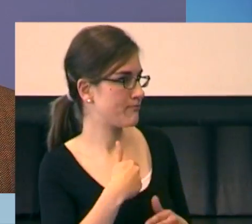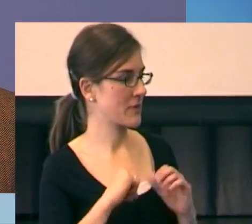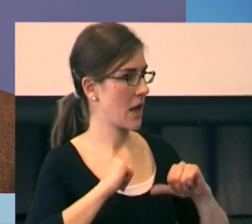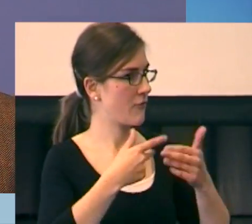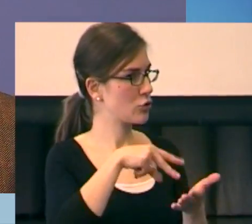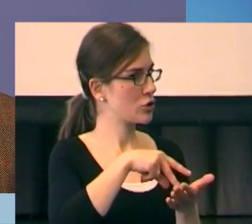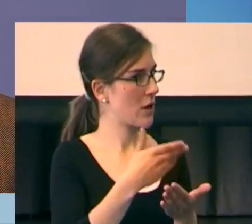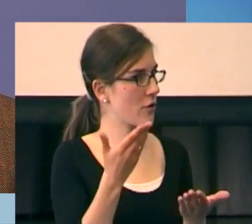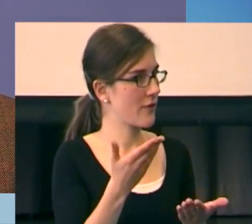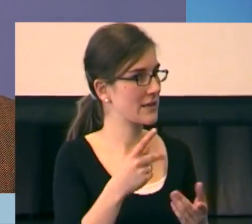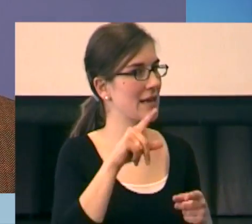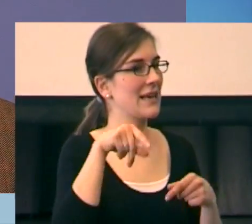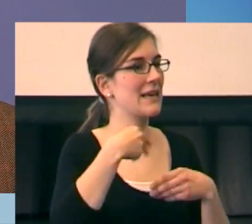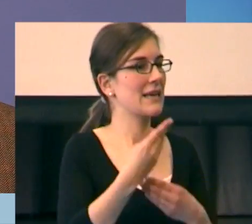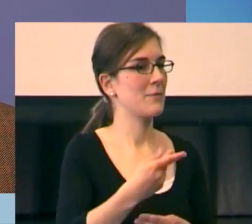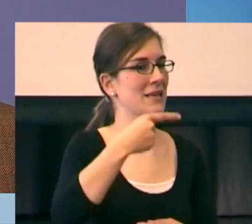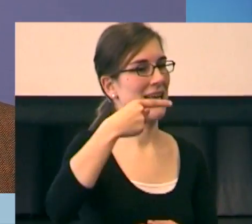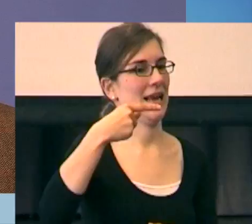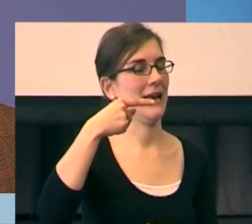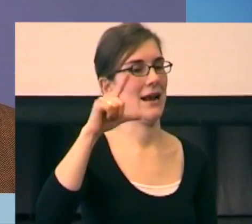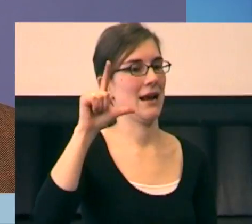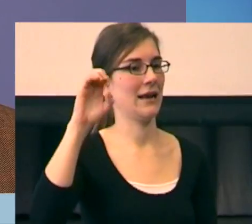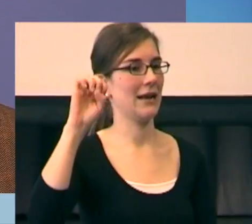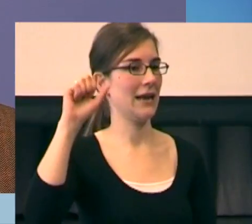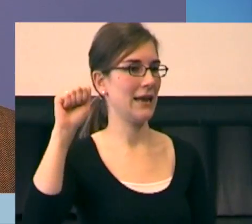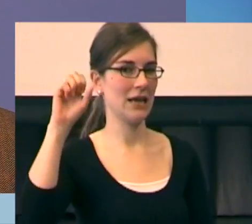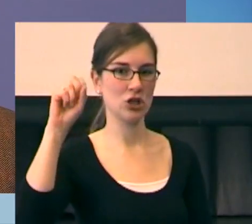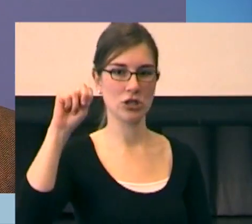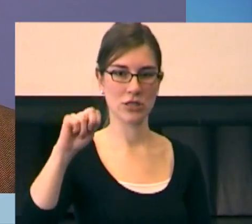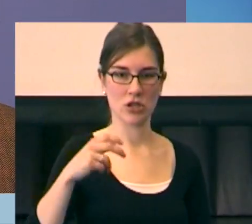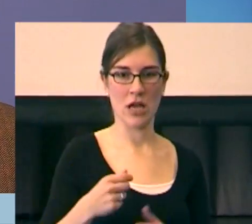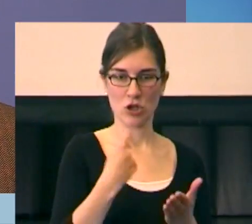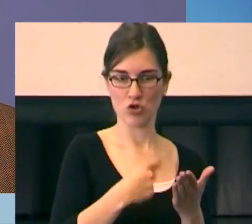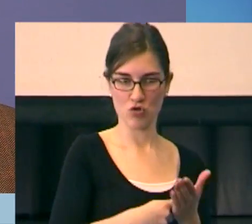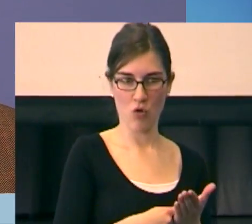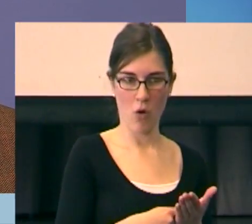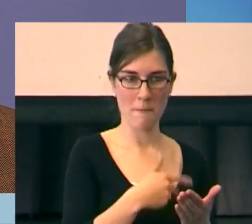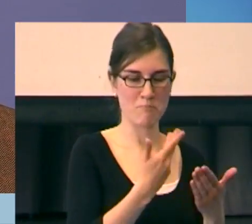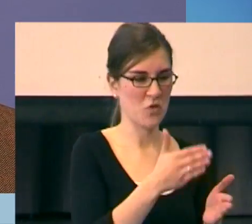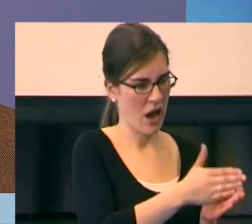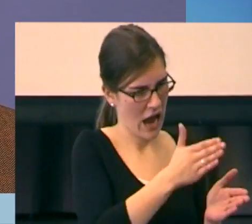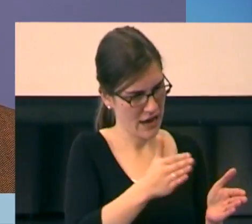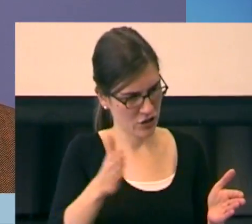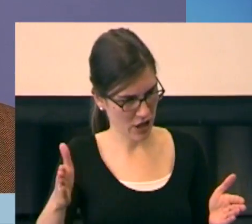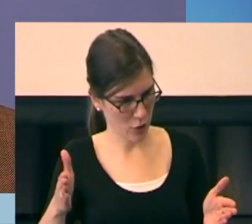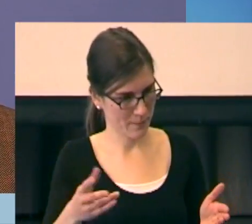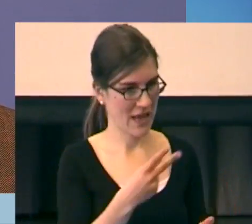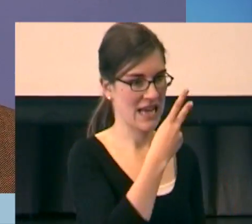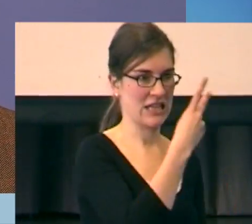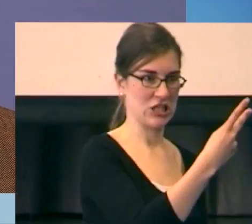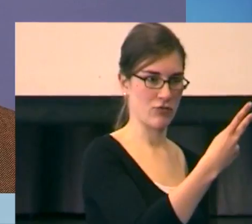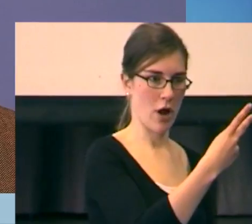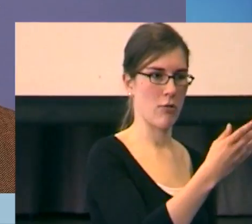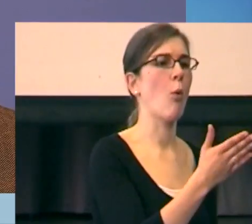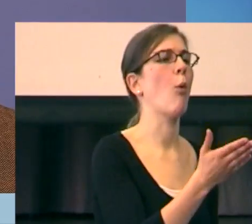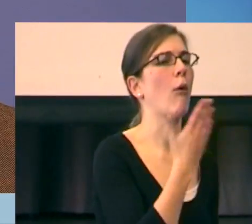sogenannten Gleason-Score. Der Gleason-Score ist eine Einteilung in der Bösartigkeit des Prostatakrebses. Die geht von zwei, das